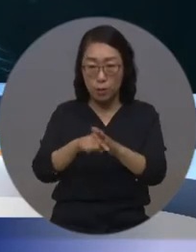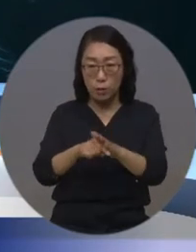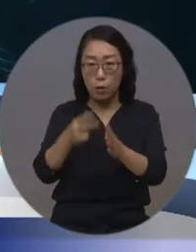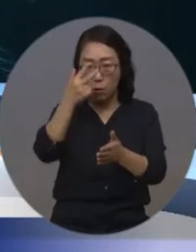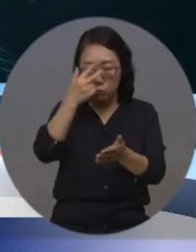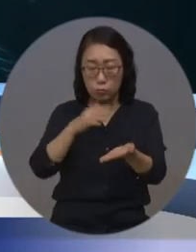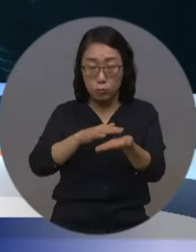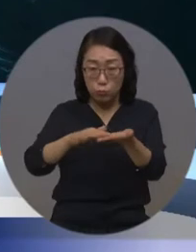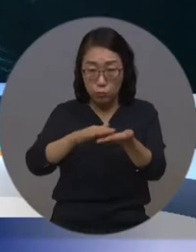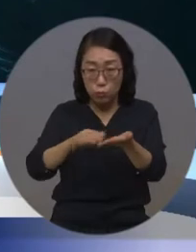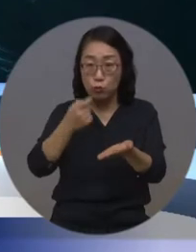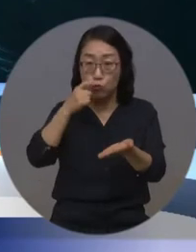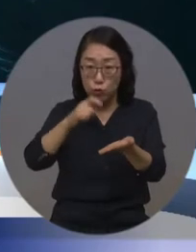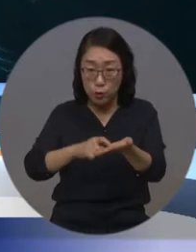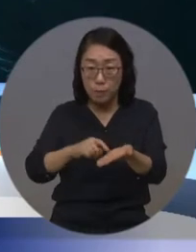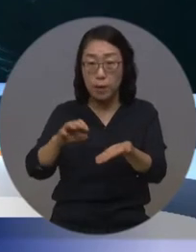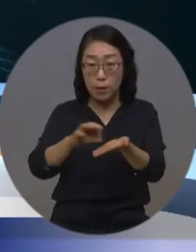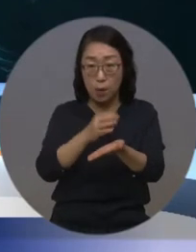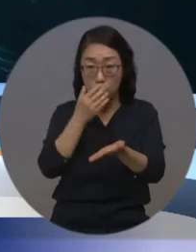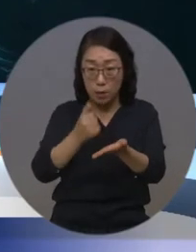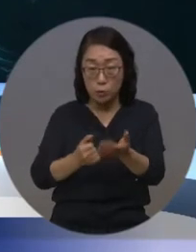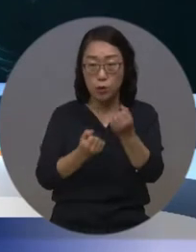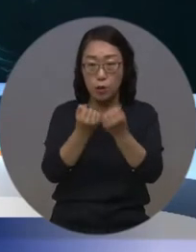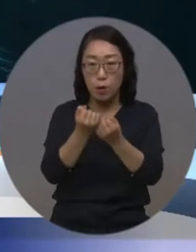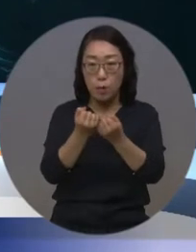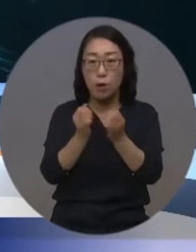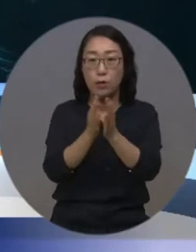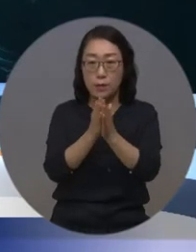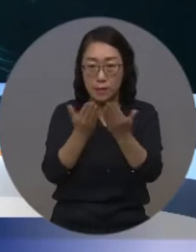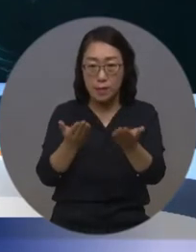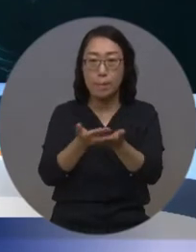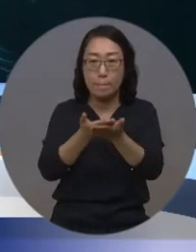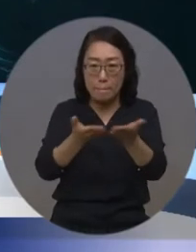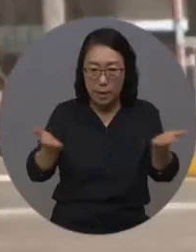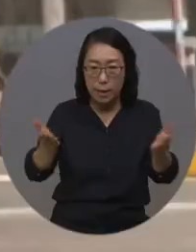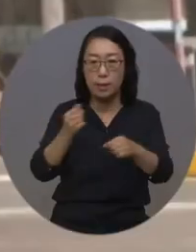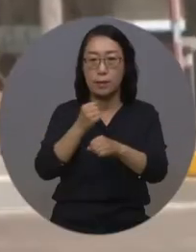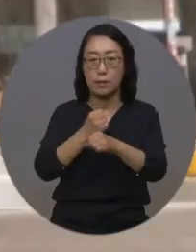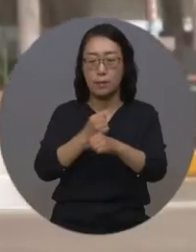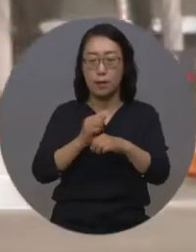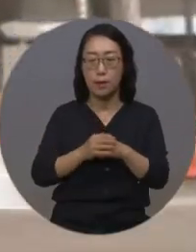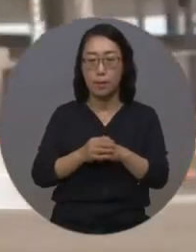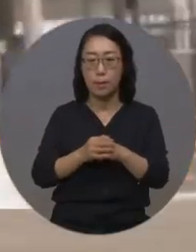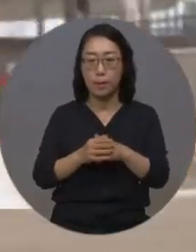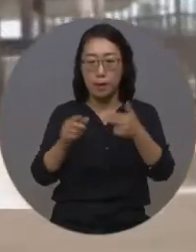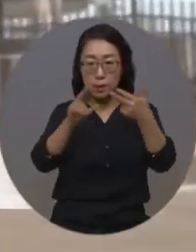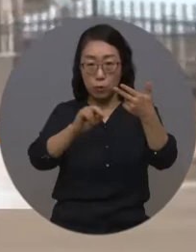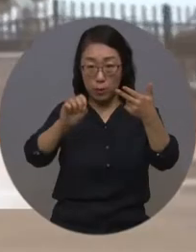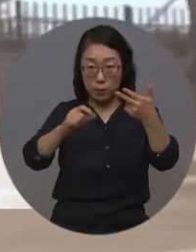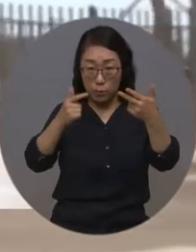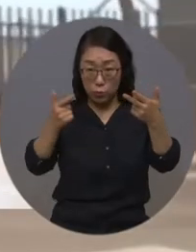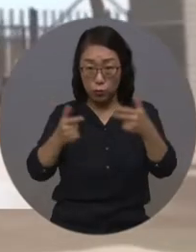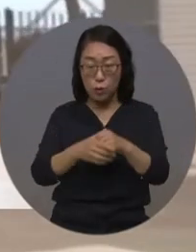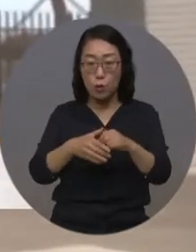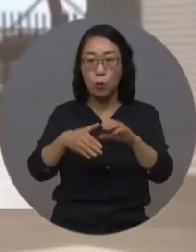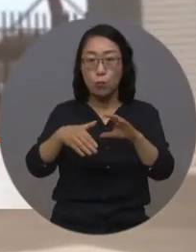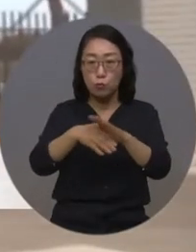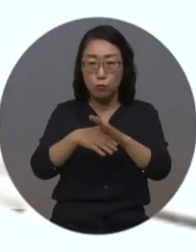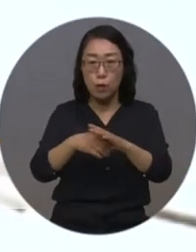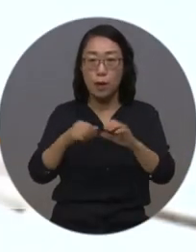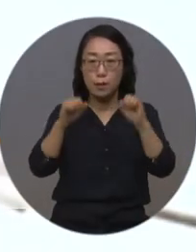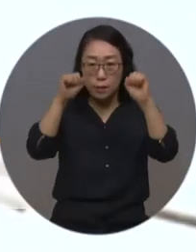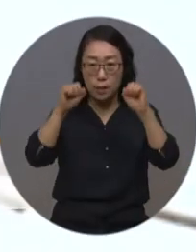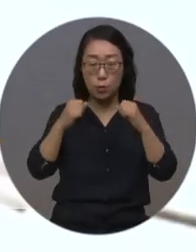문서를 쉽게 볼수 있도록 돕는 안내서가 처음으로 배포됐습니다. 지난 7월 26일